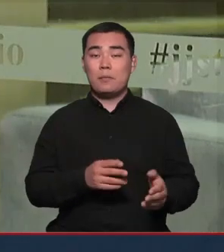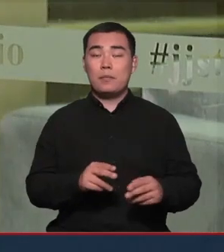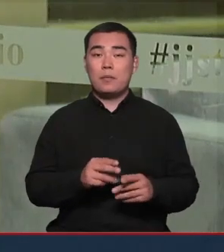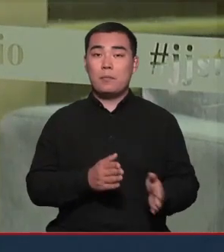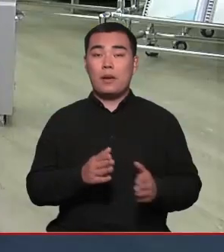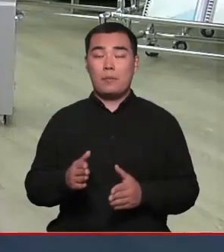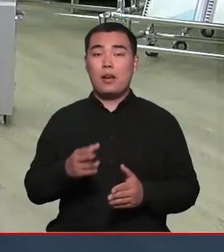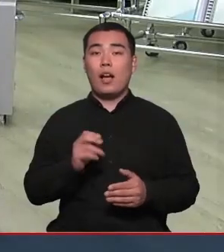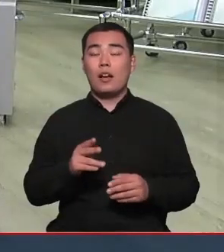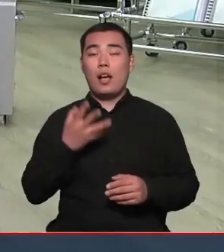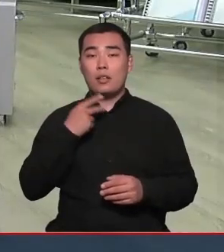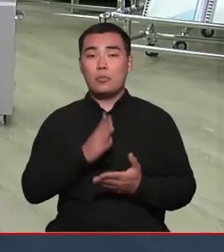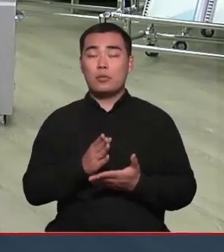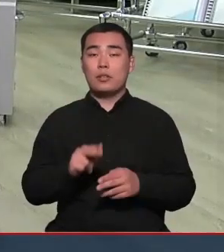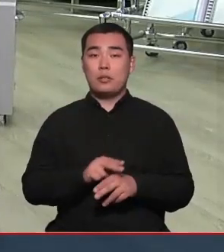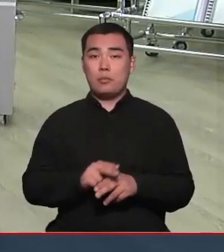Қашан жөнделеді?